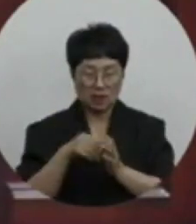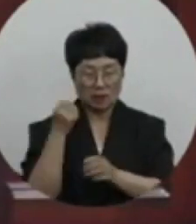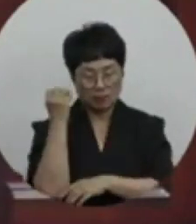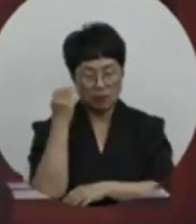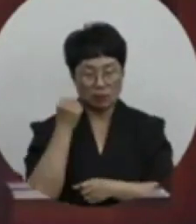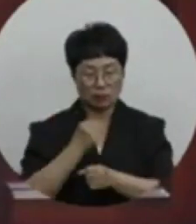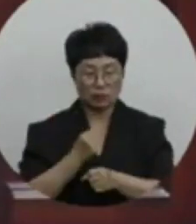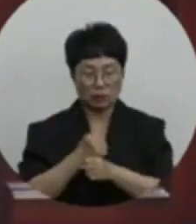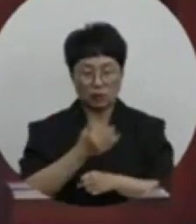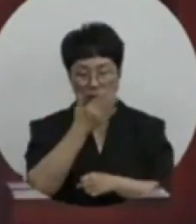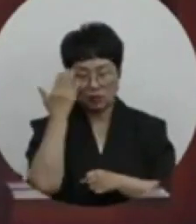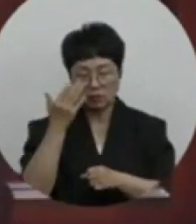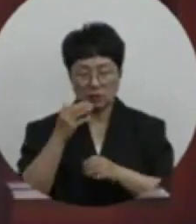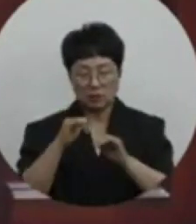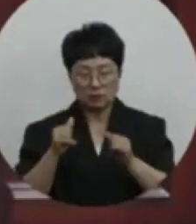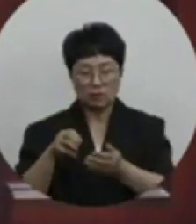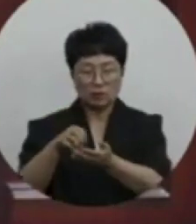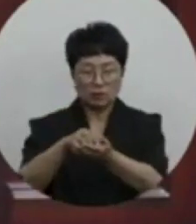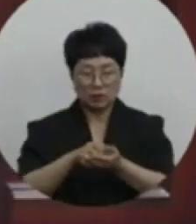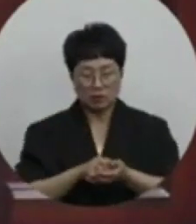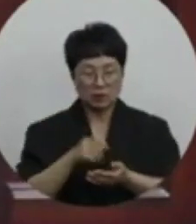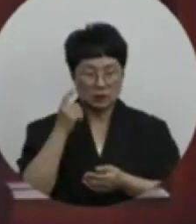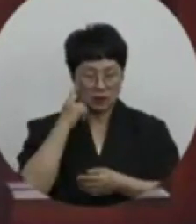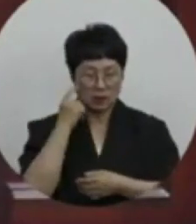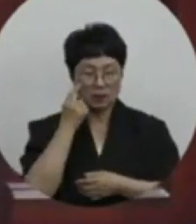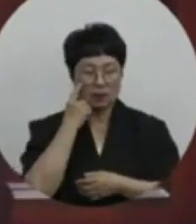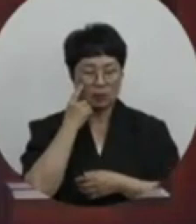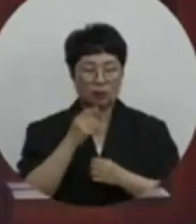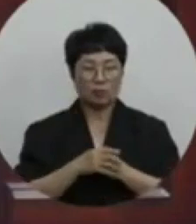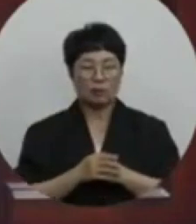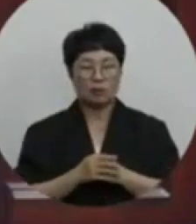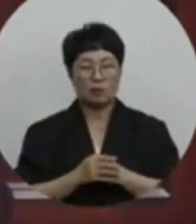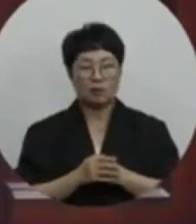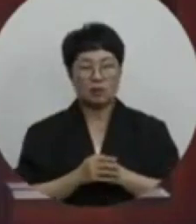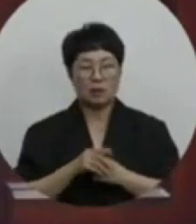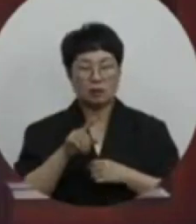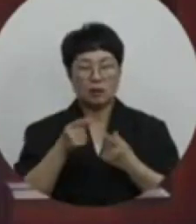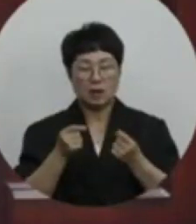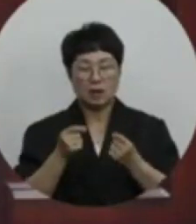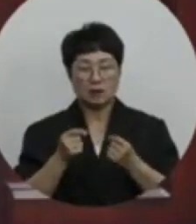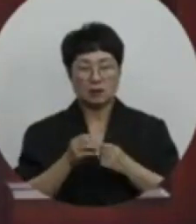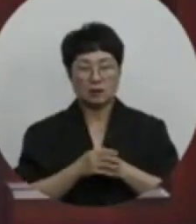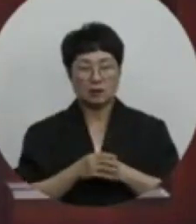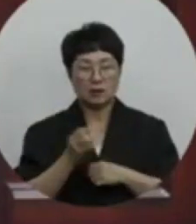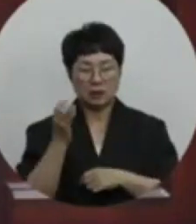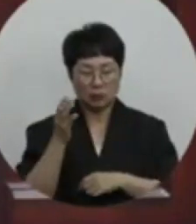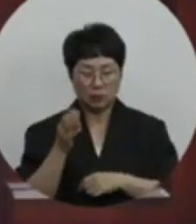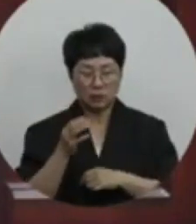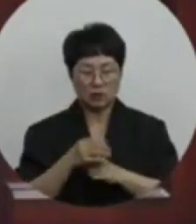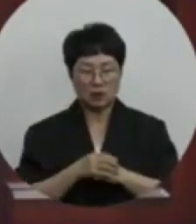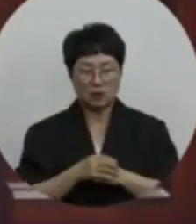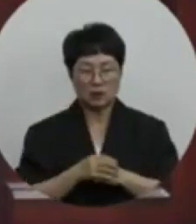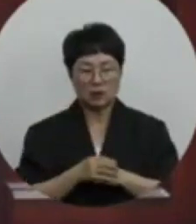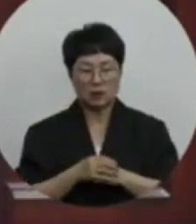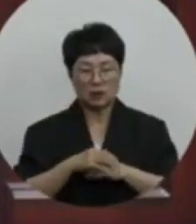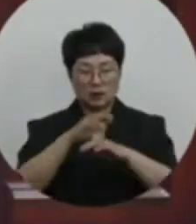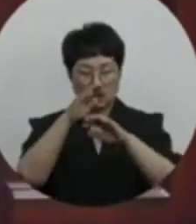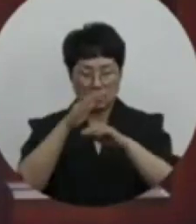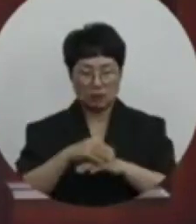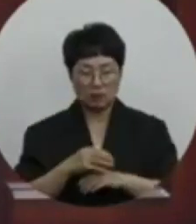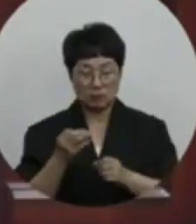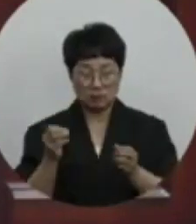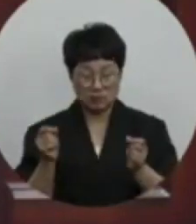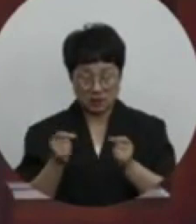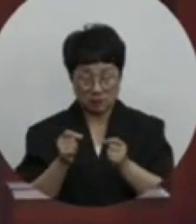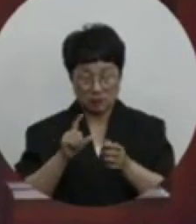구축하고 청년 유입을 노력해야 한다는 생각을 해봅니다. 물론 이러한 하드웨어적인 부분들은 단시간